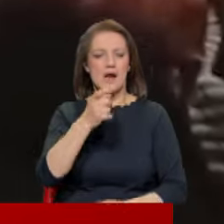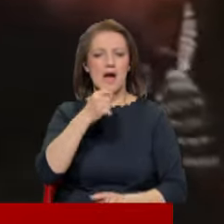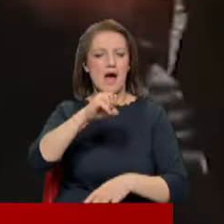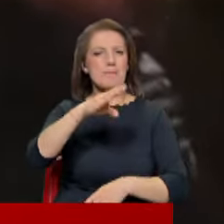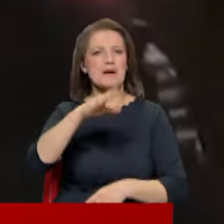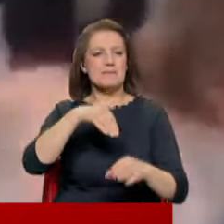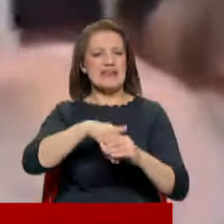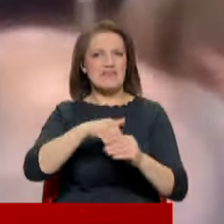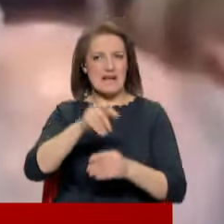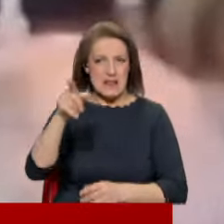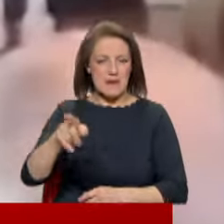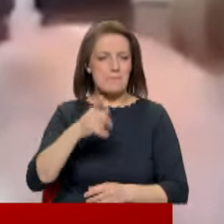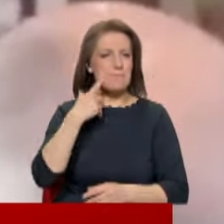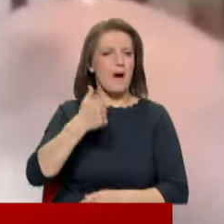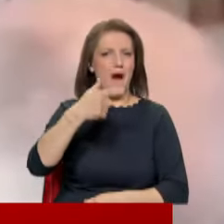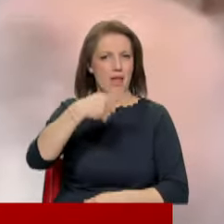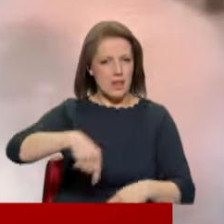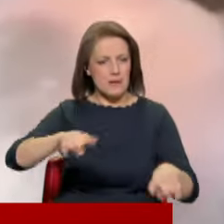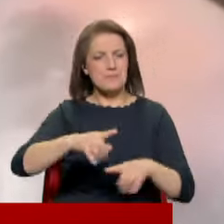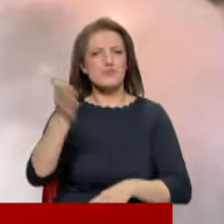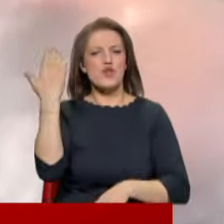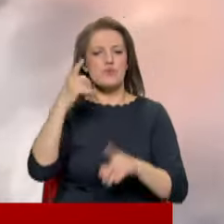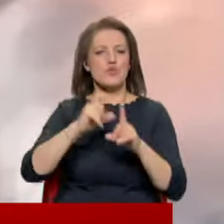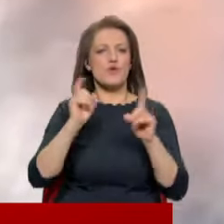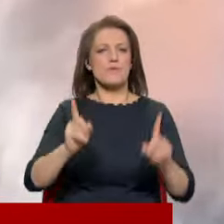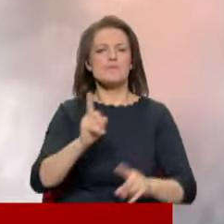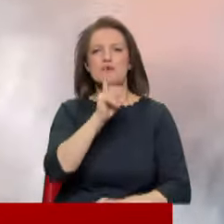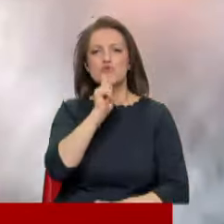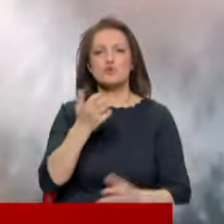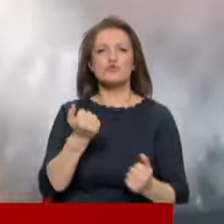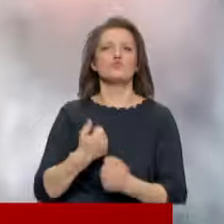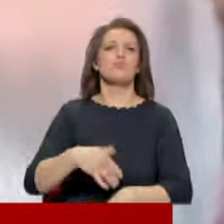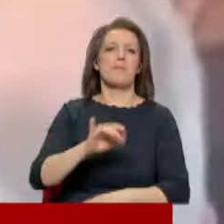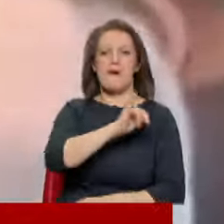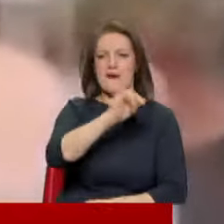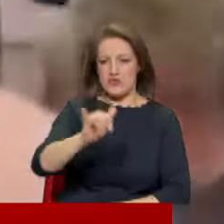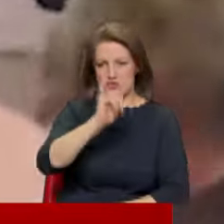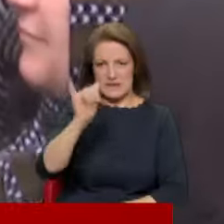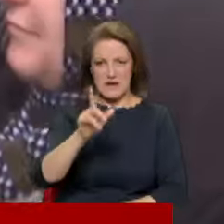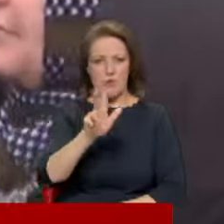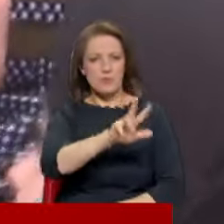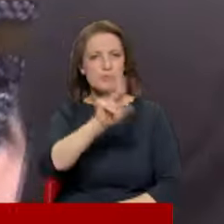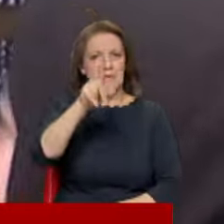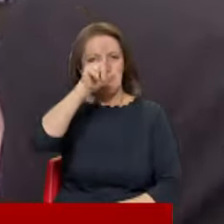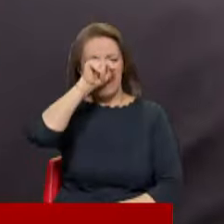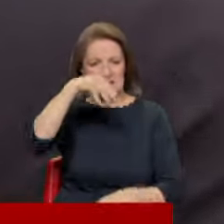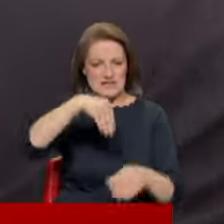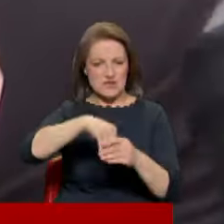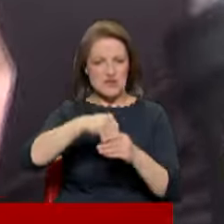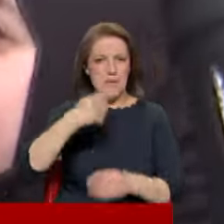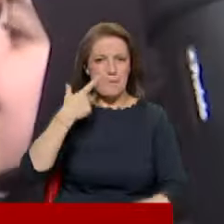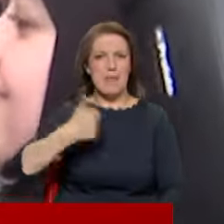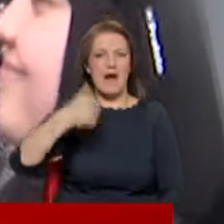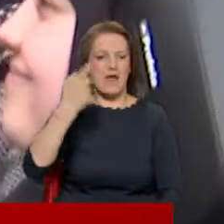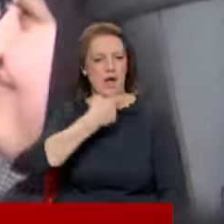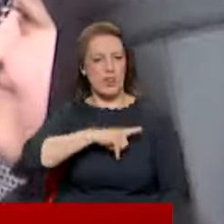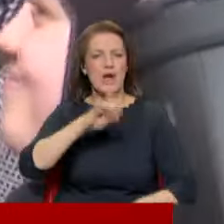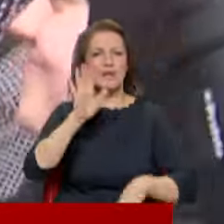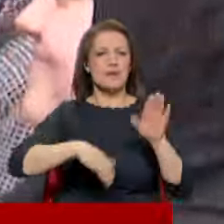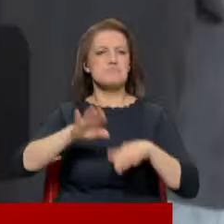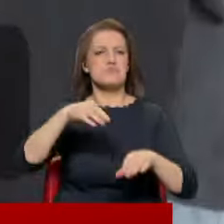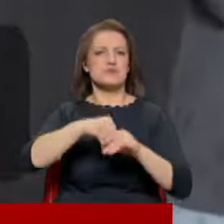Partili milletvekilleri, bakanlar geçmiş dönemde sözlerini tutmamakla eleştirilirken 31 Mart için bakanlar aday tanıtımı